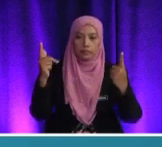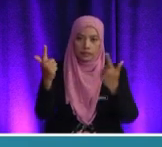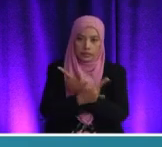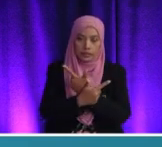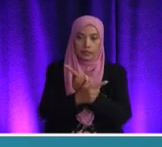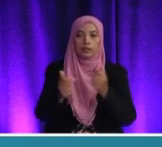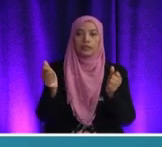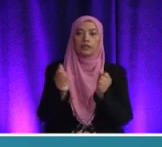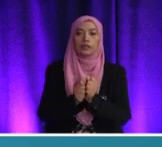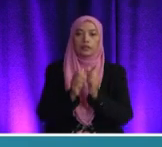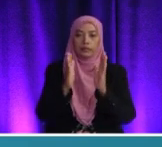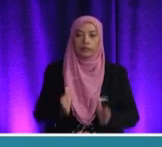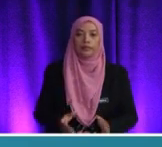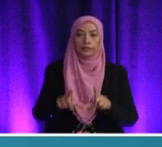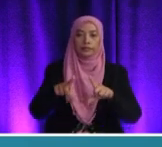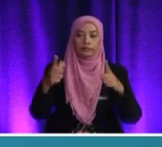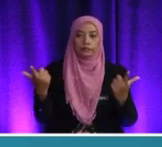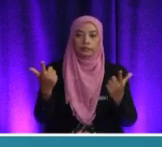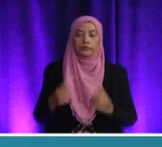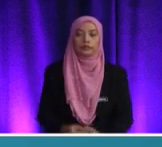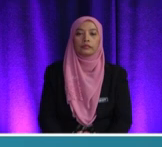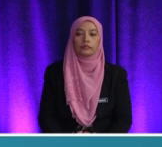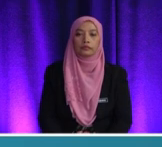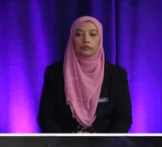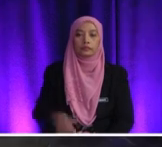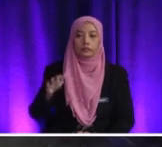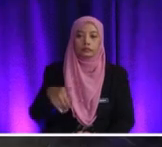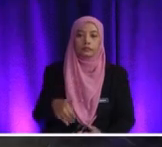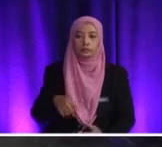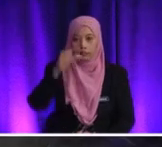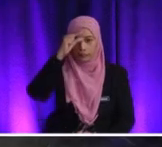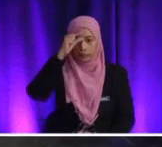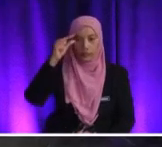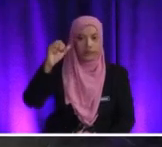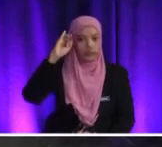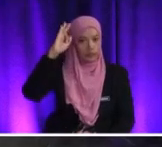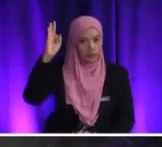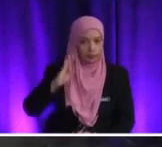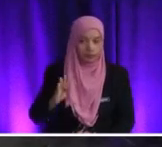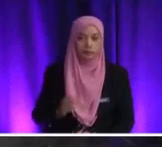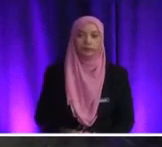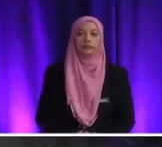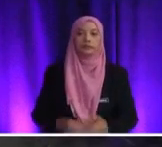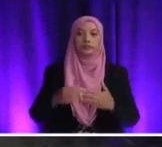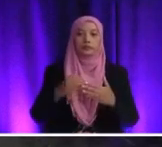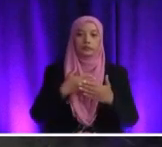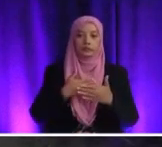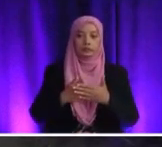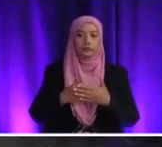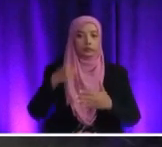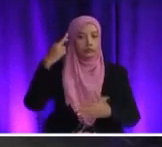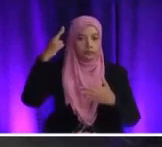diimpikan balabom gizi susu sebelum Avicii jadi apa tadi pernah nyampai nih ah